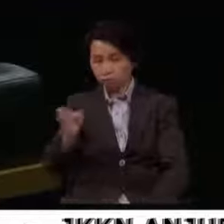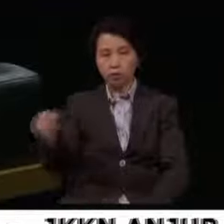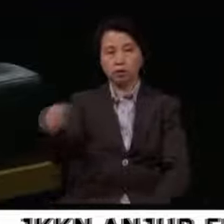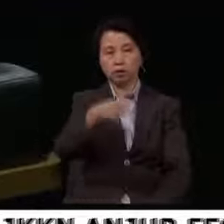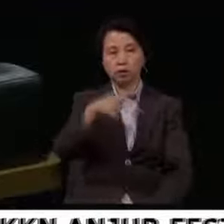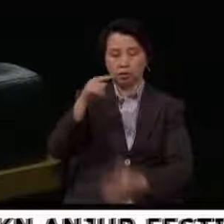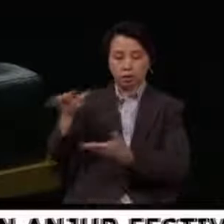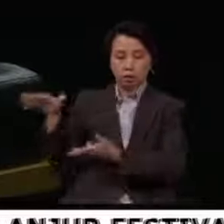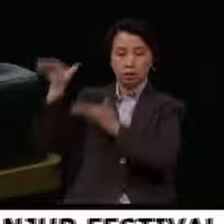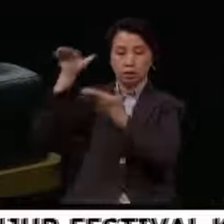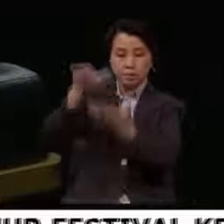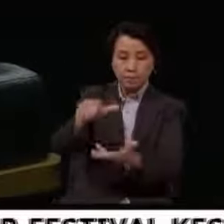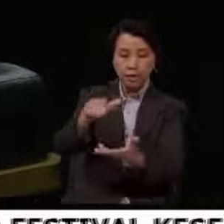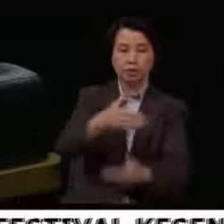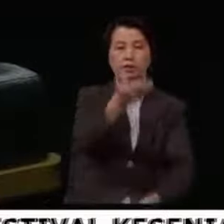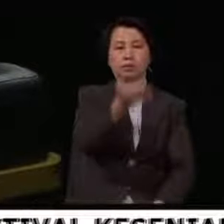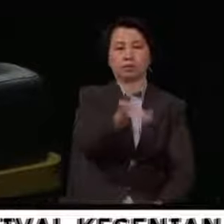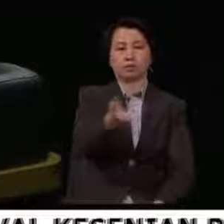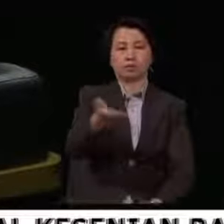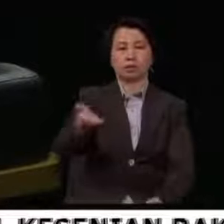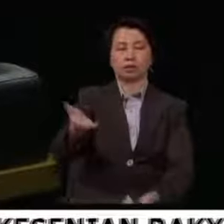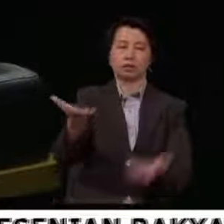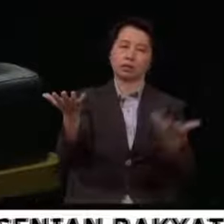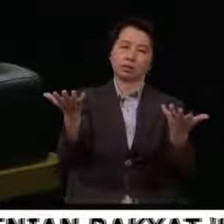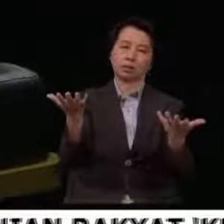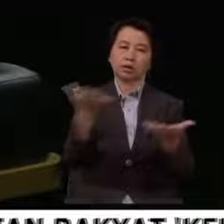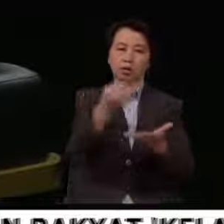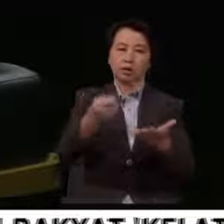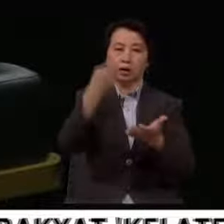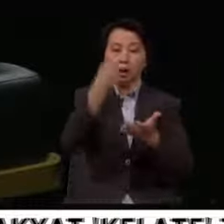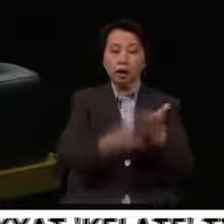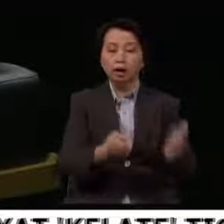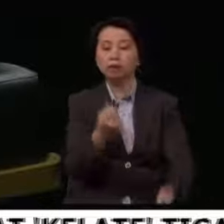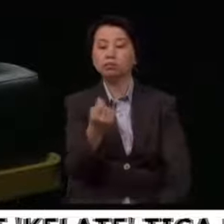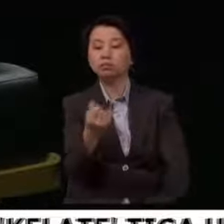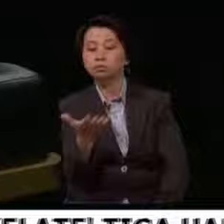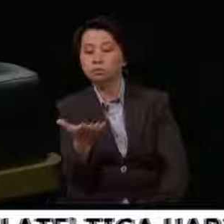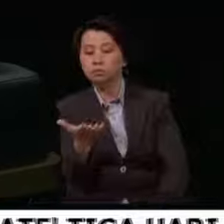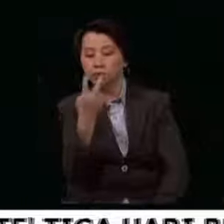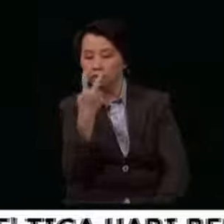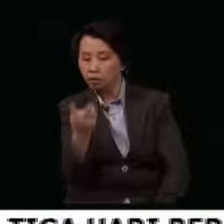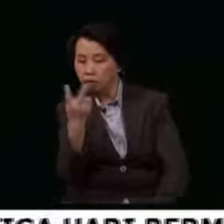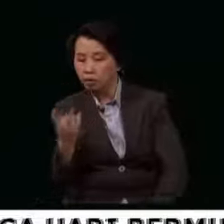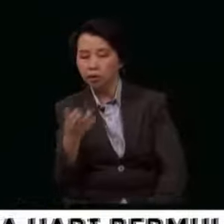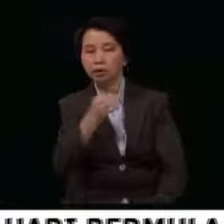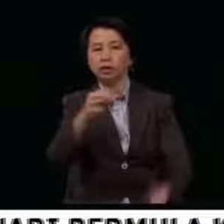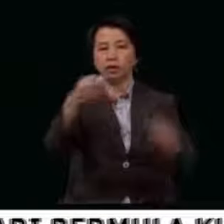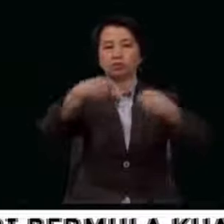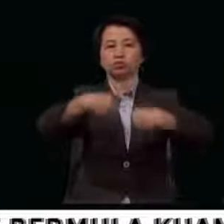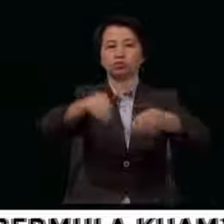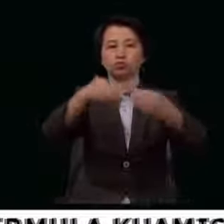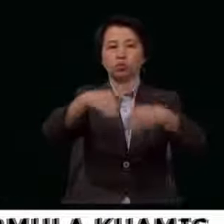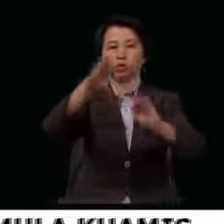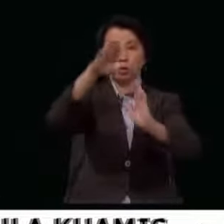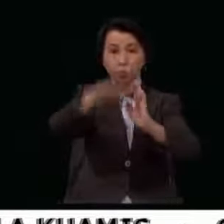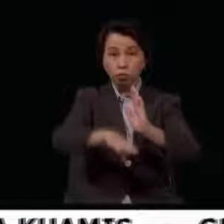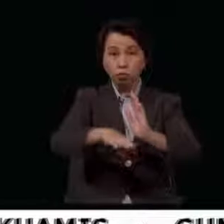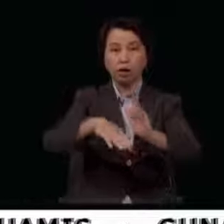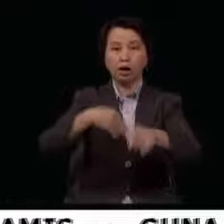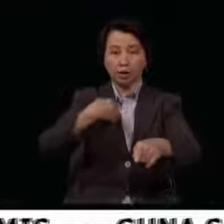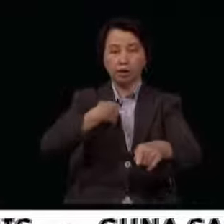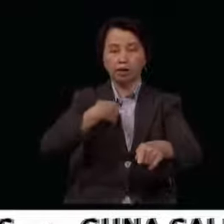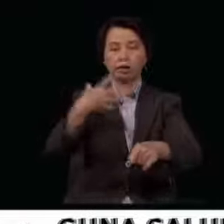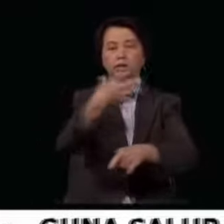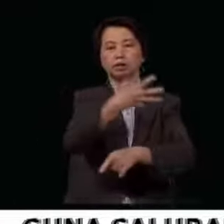kiloan yang bikin ada juga Nyai kita pantau supaya abragan dewan ini tidak sepatutnya dijual